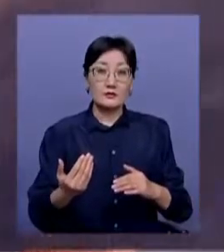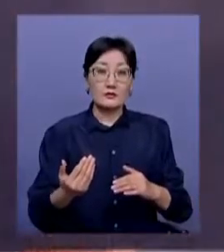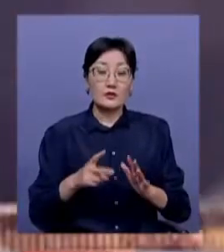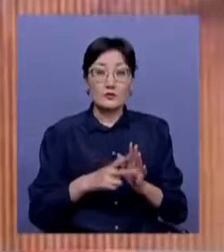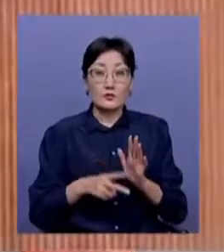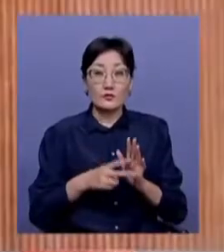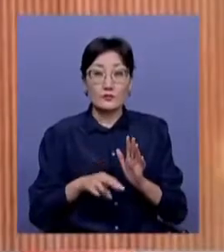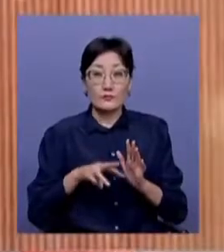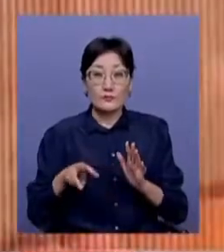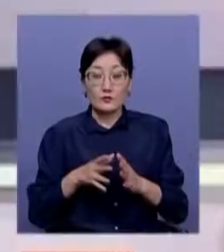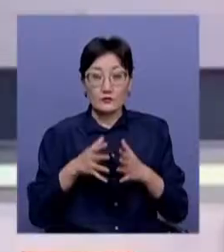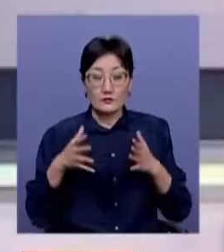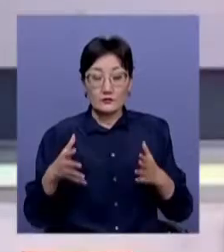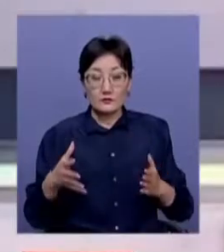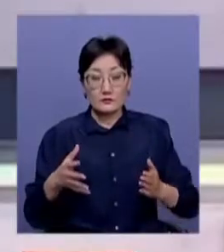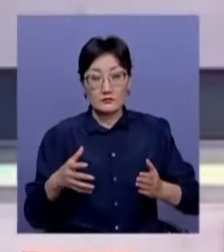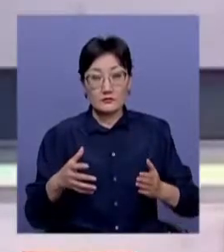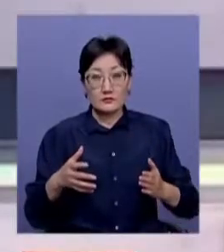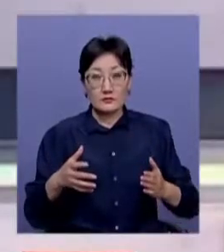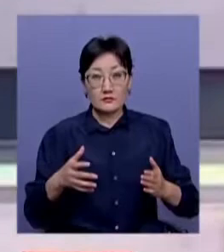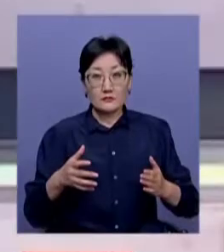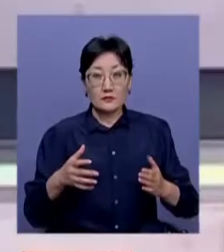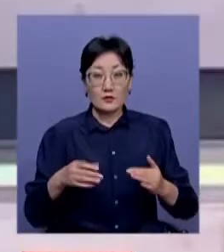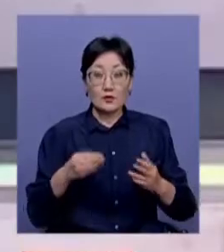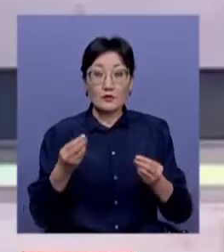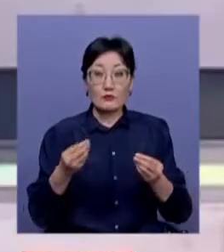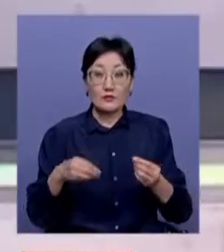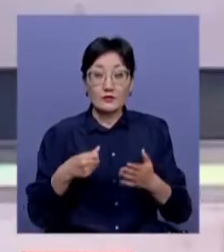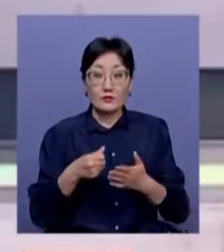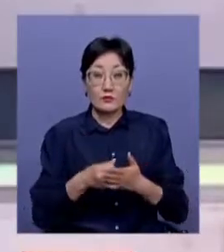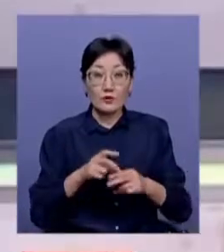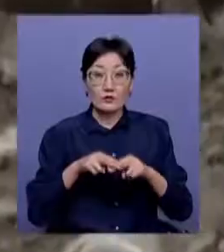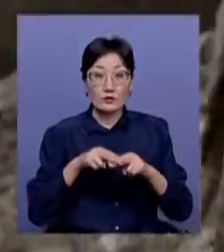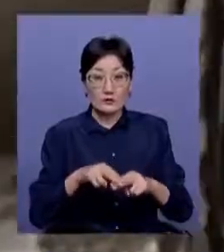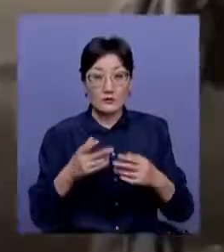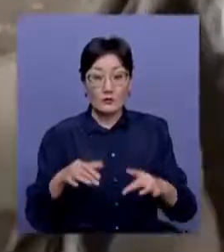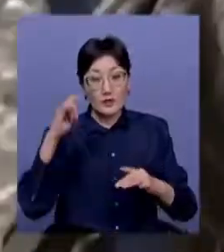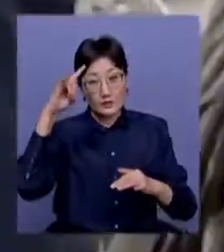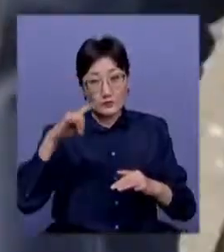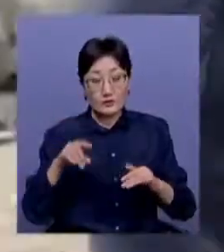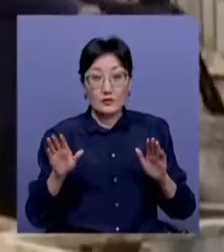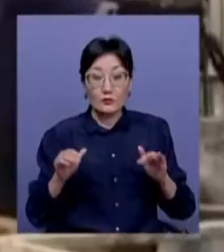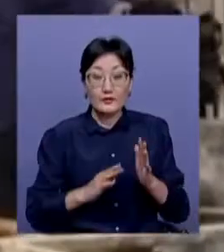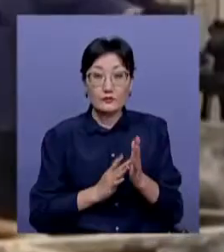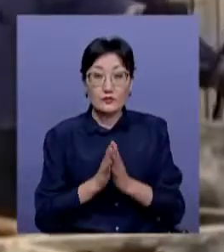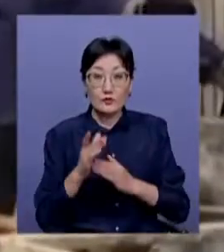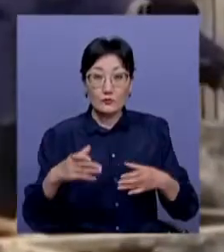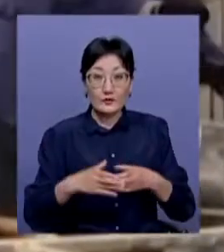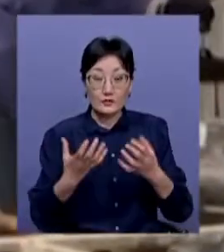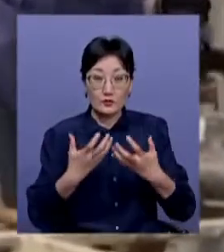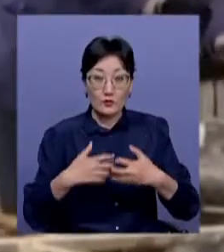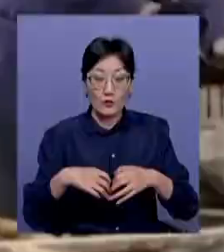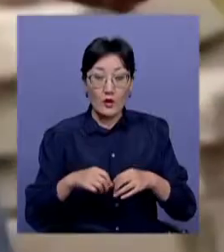75 миллионнан артық төлем ақылар аударылды. Қазақстан құс өсірушілер одағының есебі